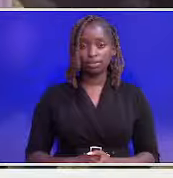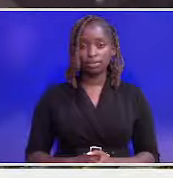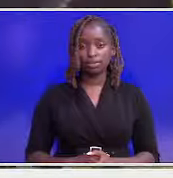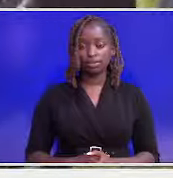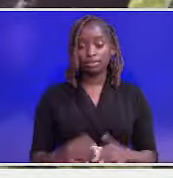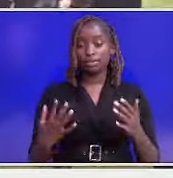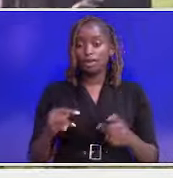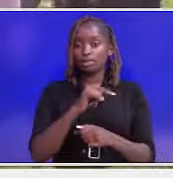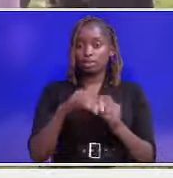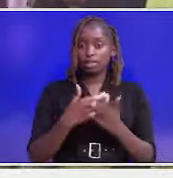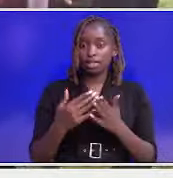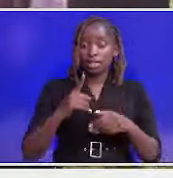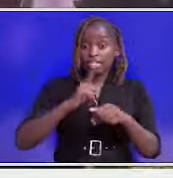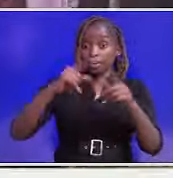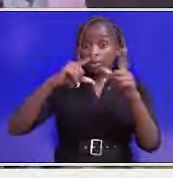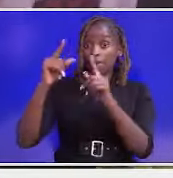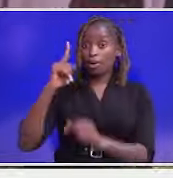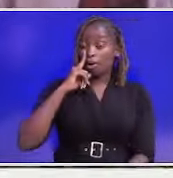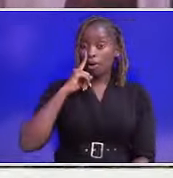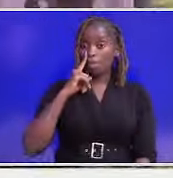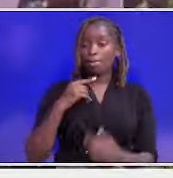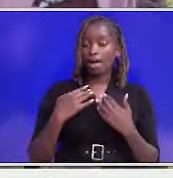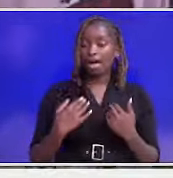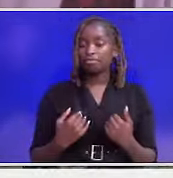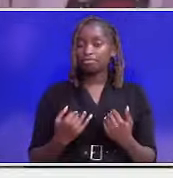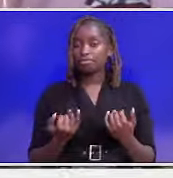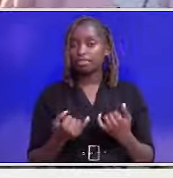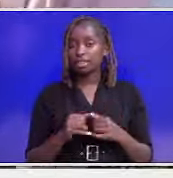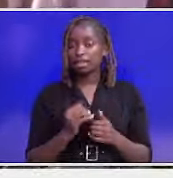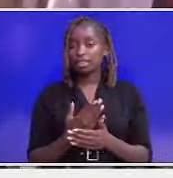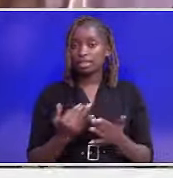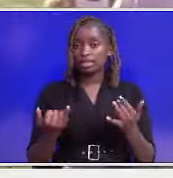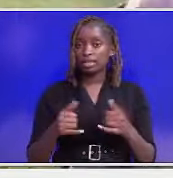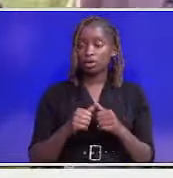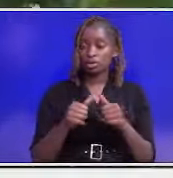Sasa ni wakati wa kuelekea nyumbani, siyo yayo wimbo maalum.